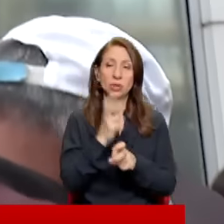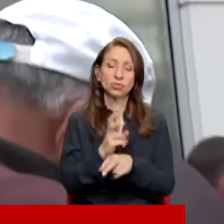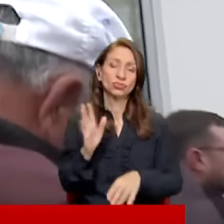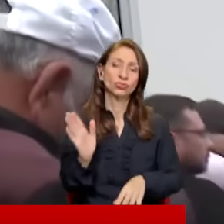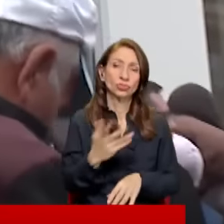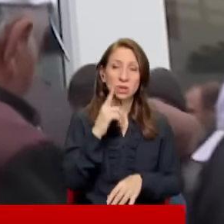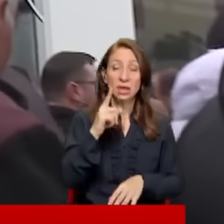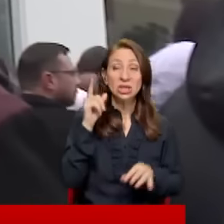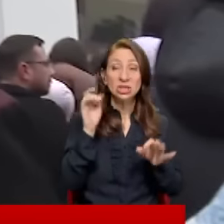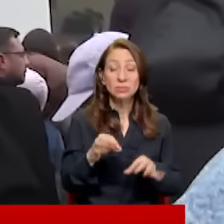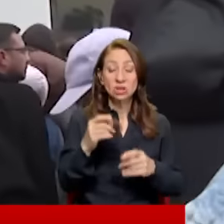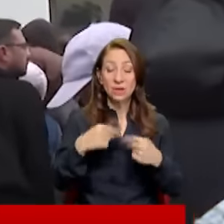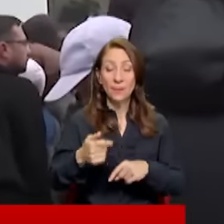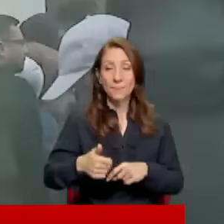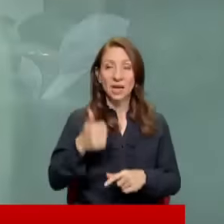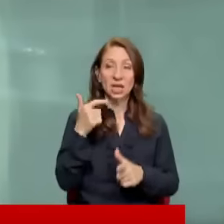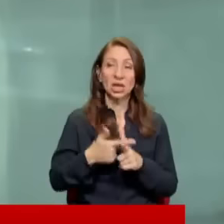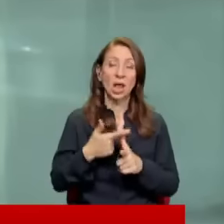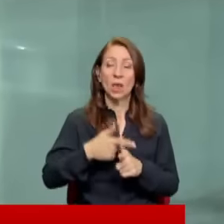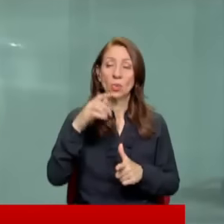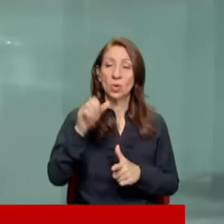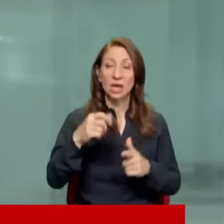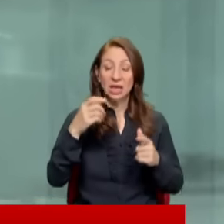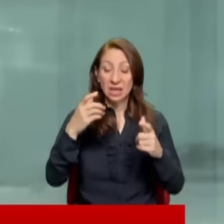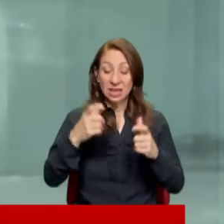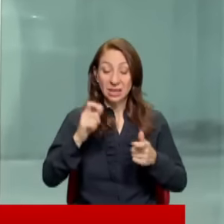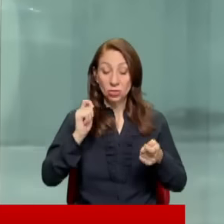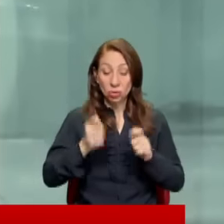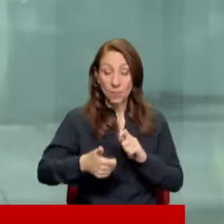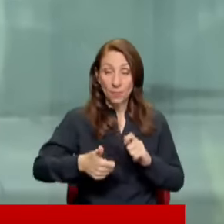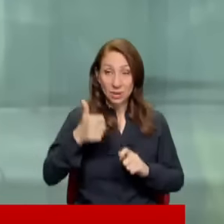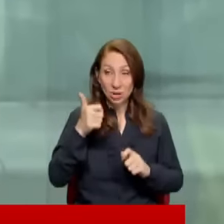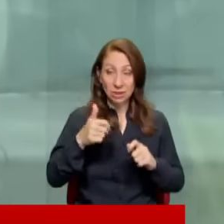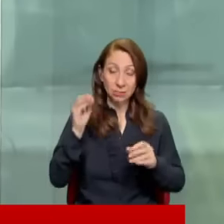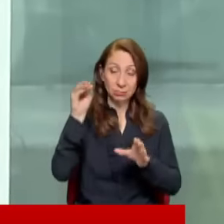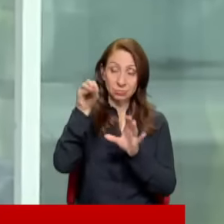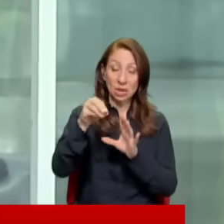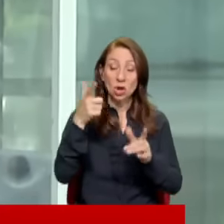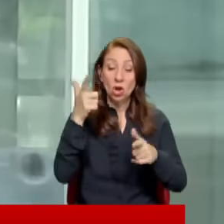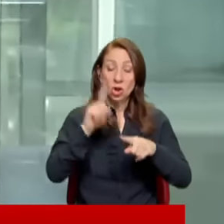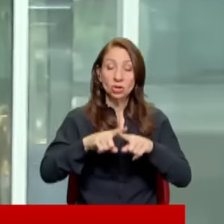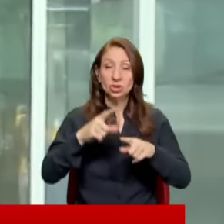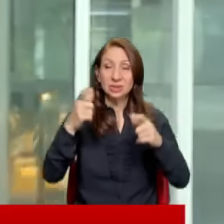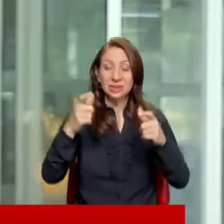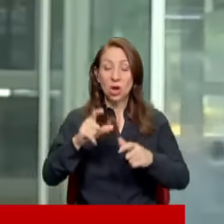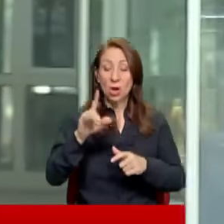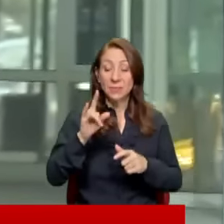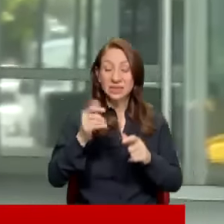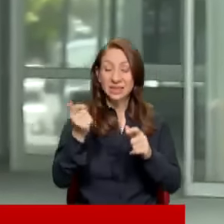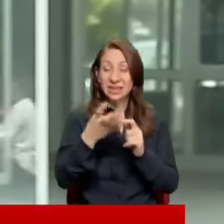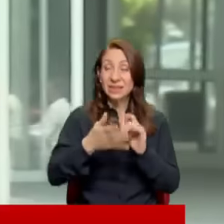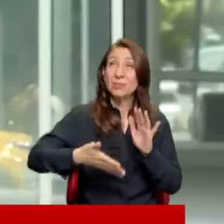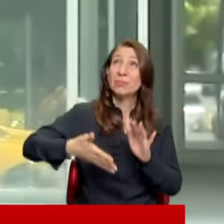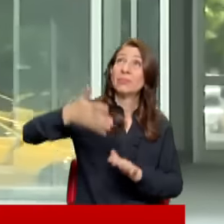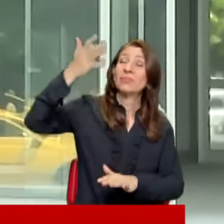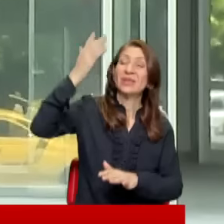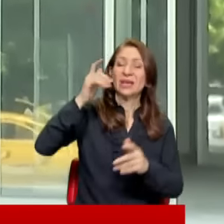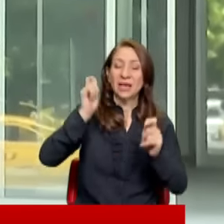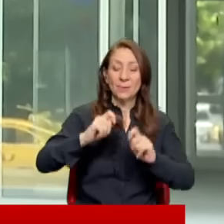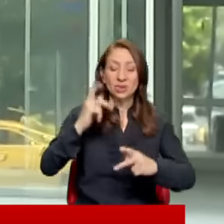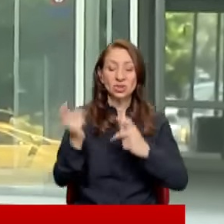binayı şimdi Çevre Bakanlığı kiraladı kentsel dönüşüm Başkanlığı yerleşecek lüks semtteki 15 katlı bina Yap işlet